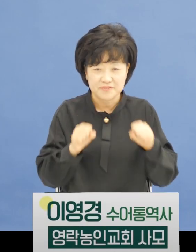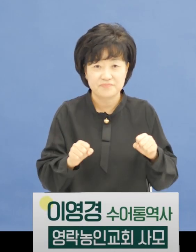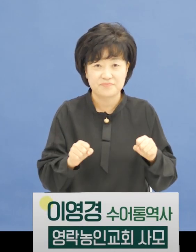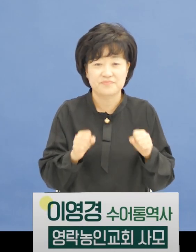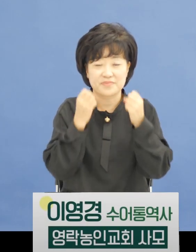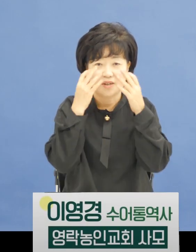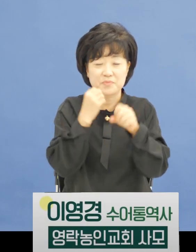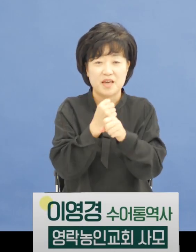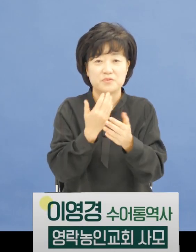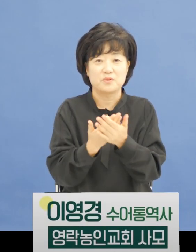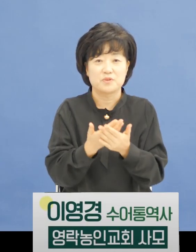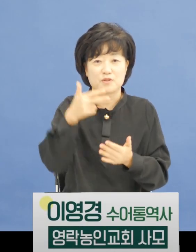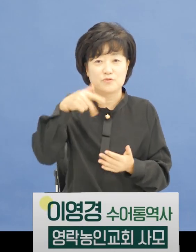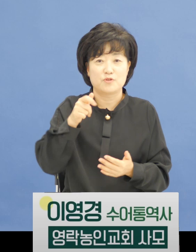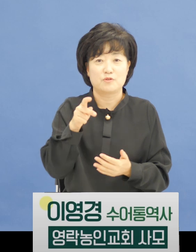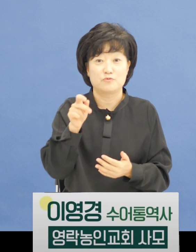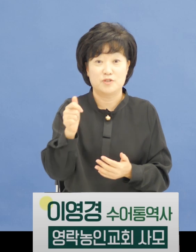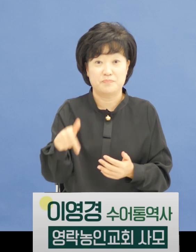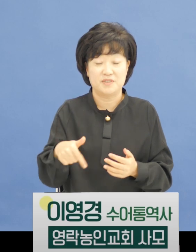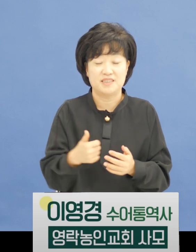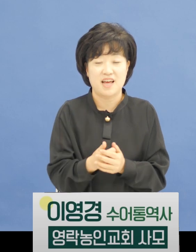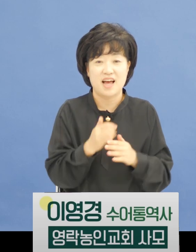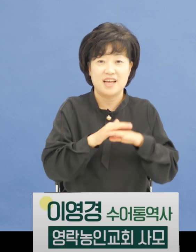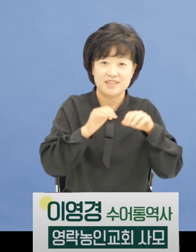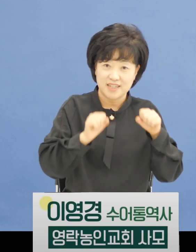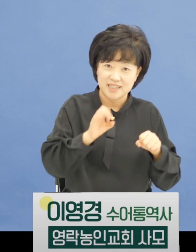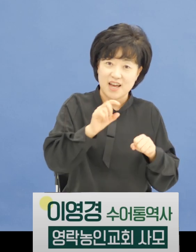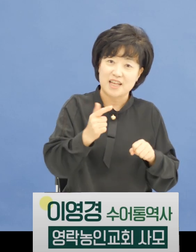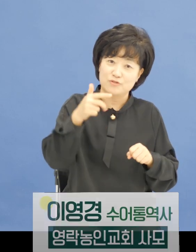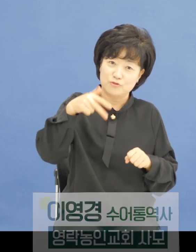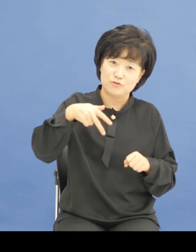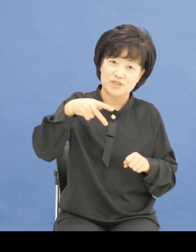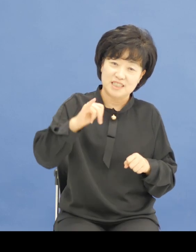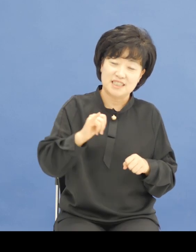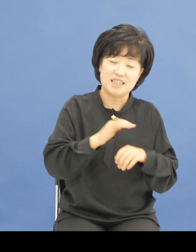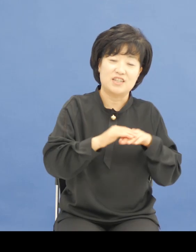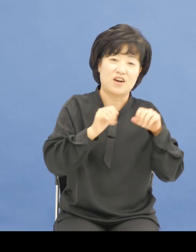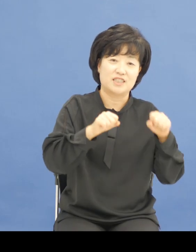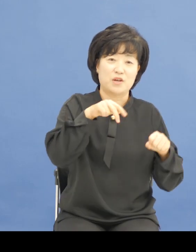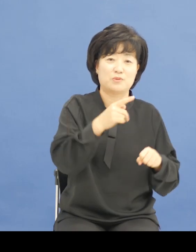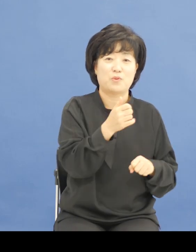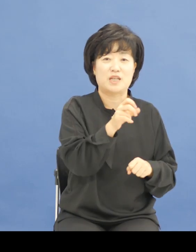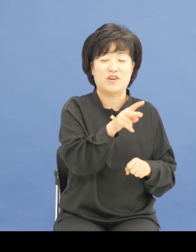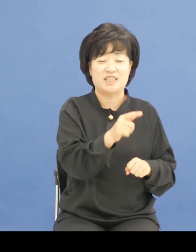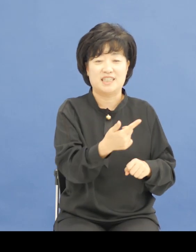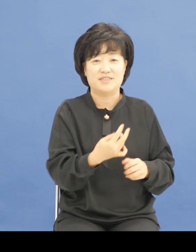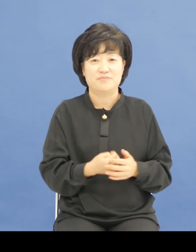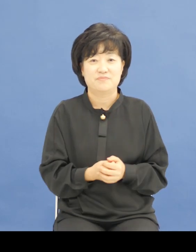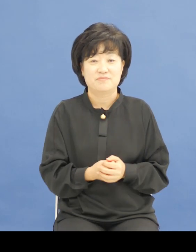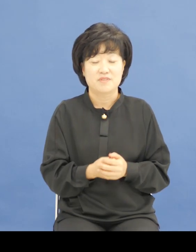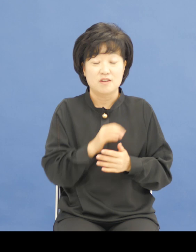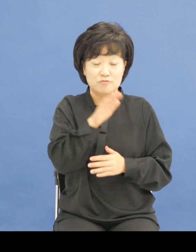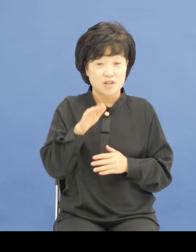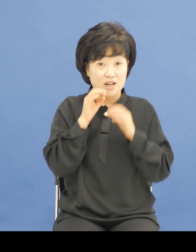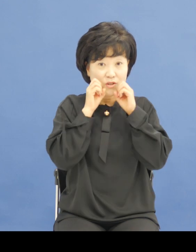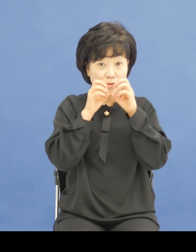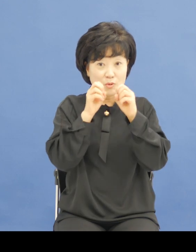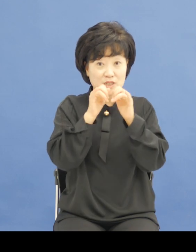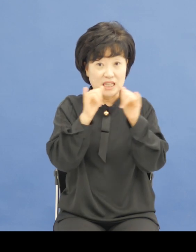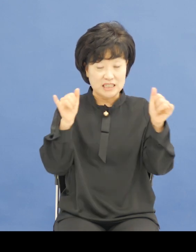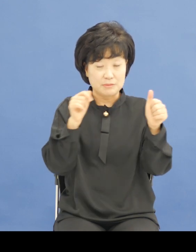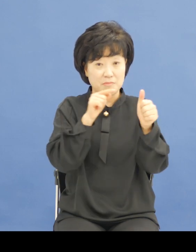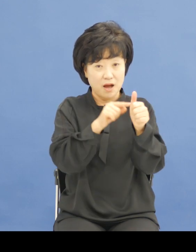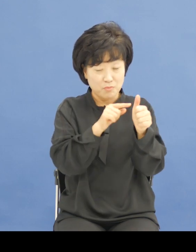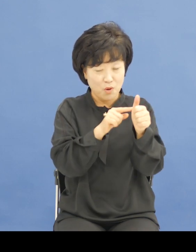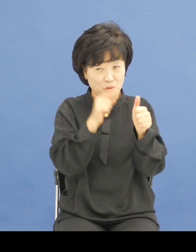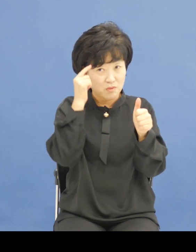안녕하세요. 새롭게 왔어서 주영훈입니다. 안녕하세요. 안수지입니다. 안녕하세요. 송정진입니다. 우리가 보통 선교사님 하면 떠오르는 이미지가 있죠.